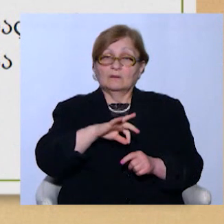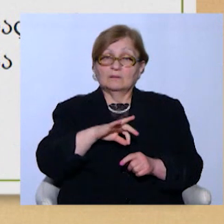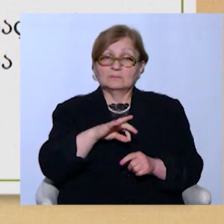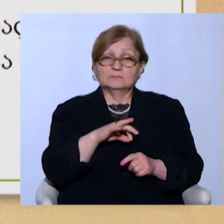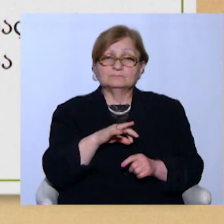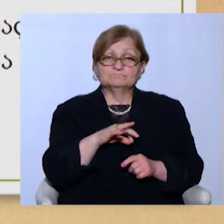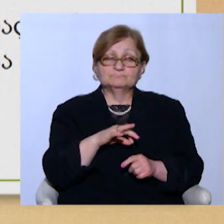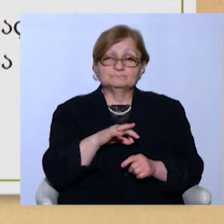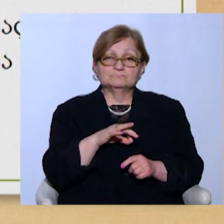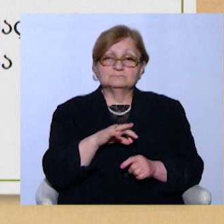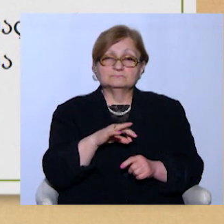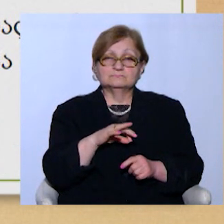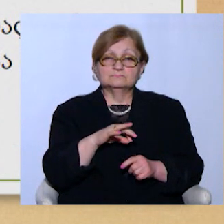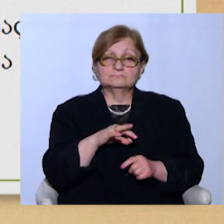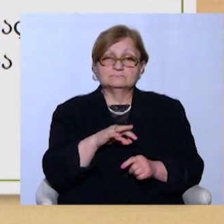აქ გამოგადგებათ